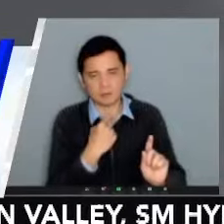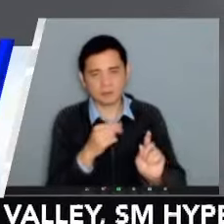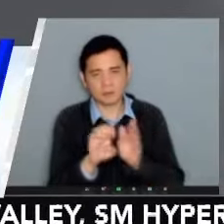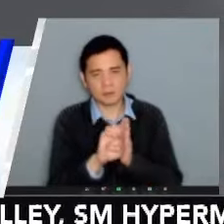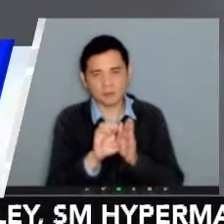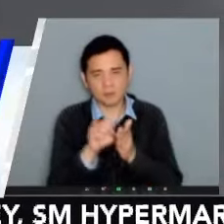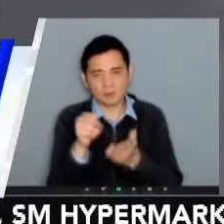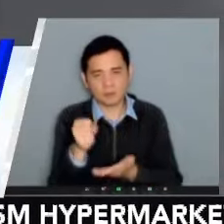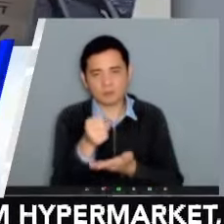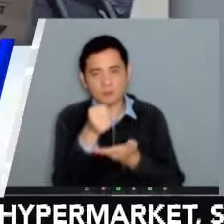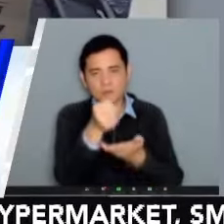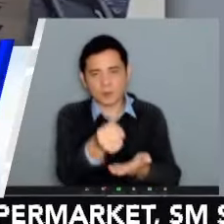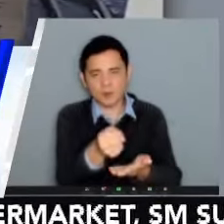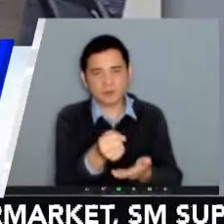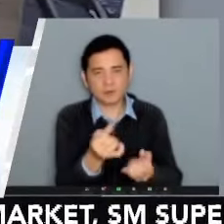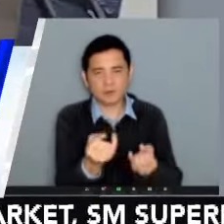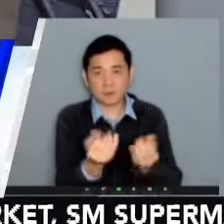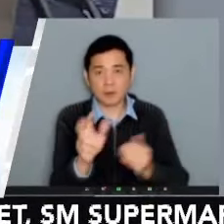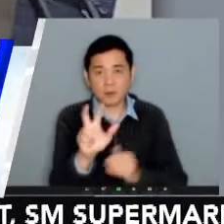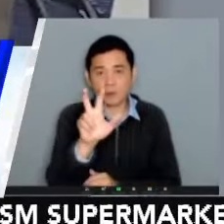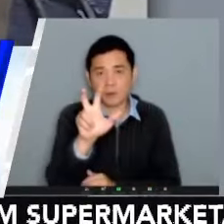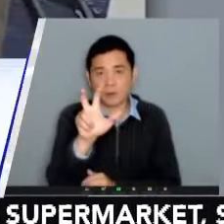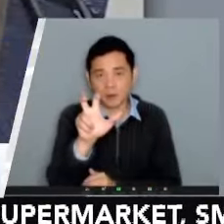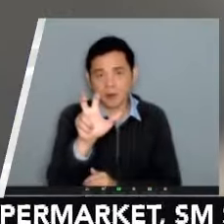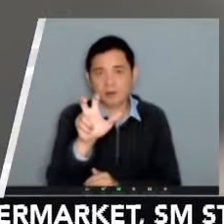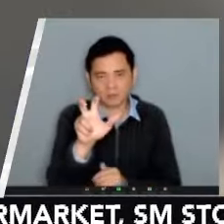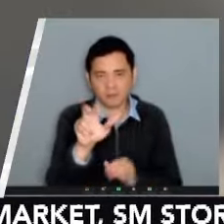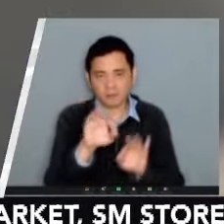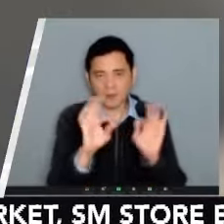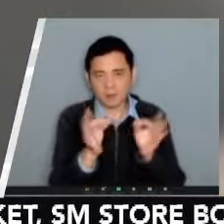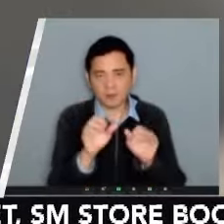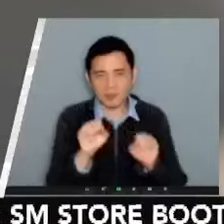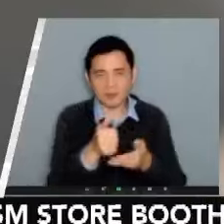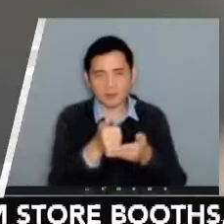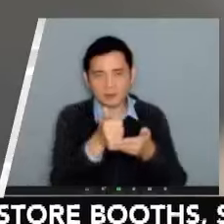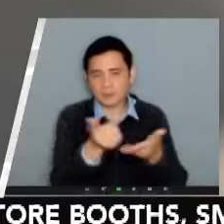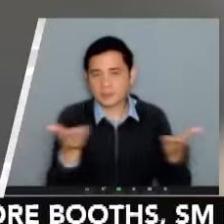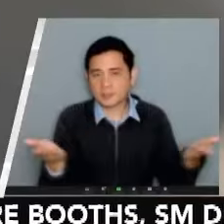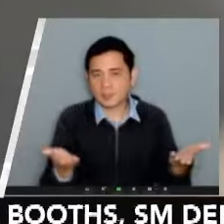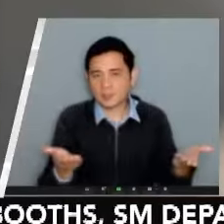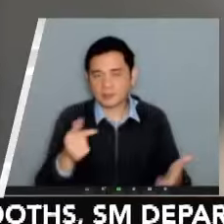nasa 300 pamilya sa Barangay Manresa sa Quezon City.